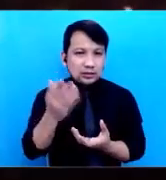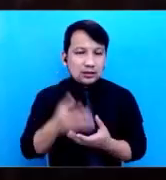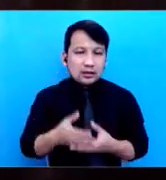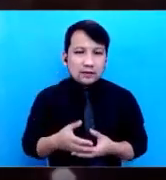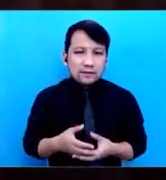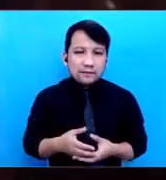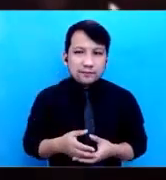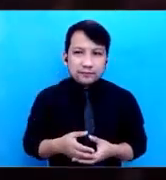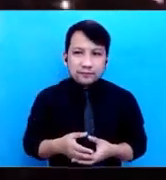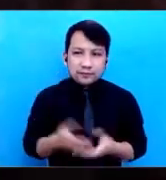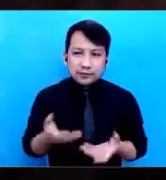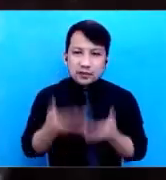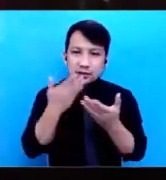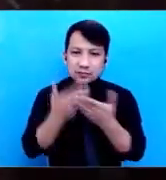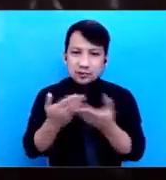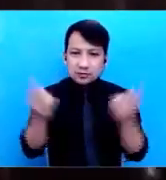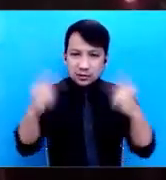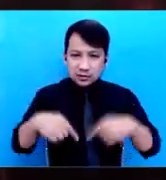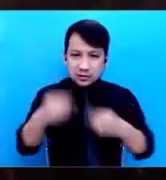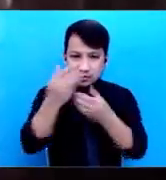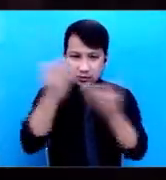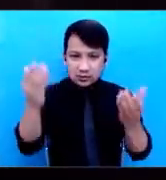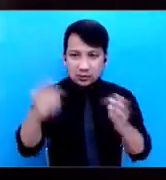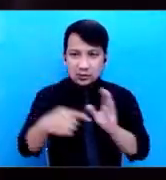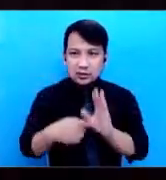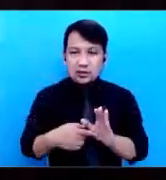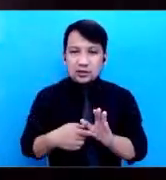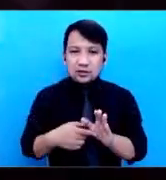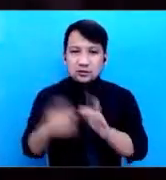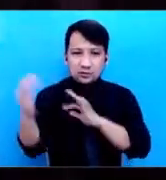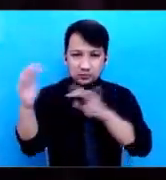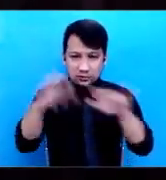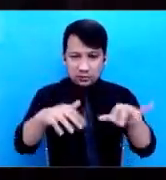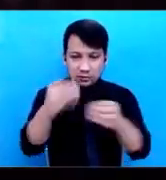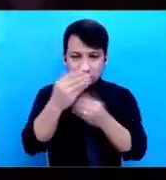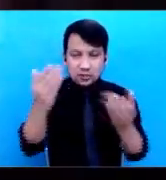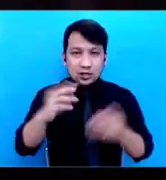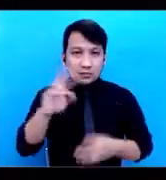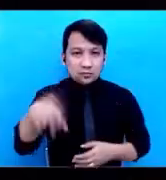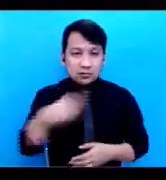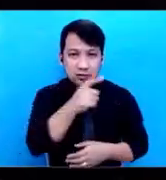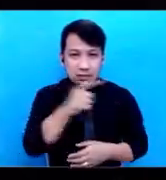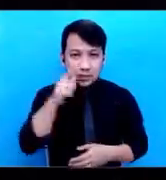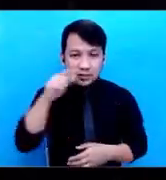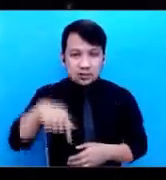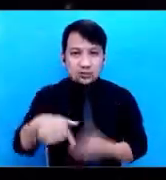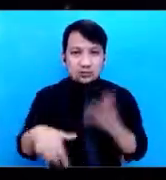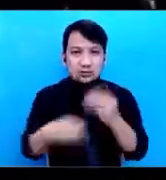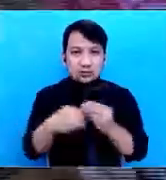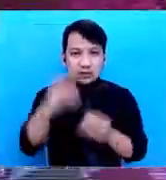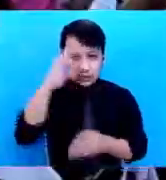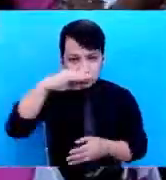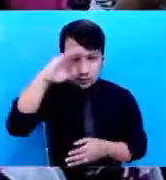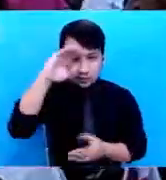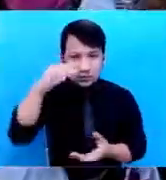Yan ang sigaw ng mga nasa 47,000 daw na dumalo sa campaign rally ni Vice President Lenny Robredo sa Cavite nitong